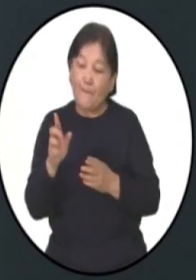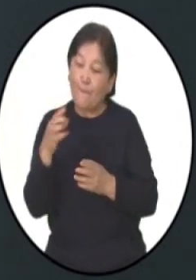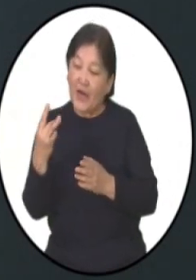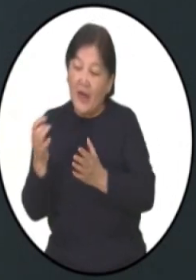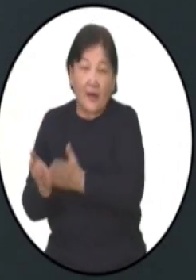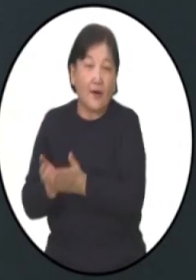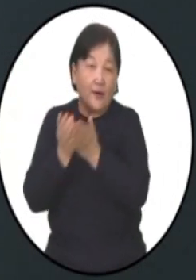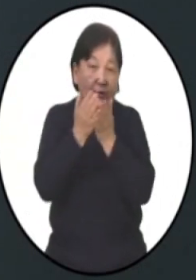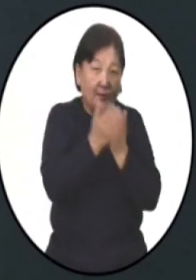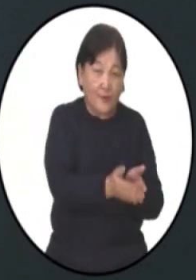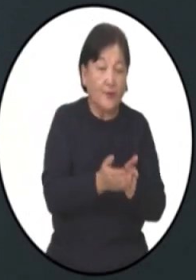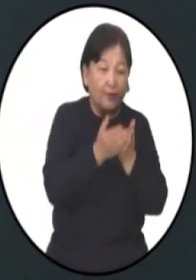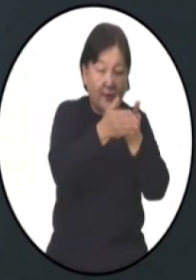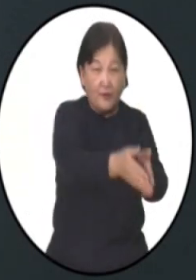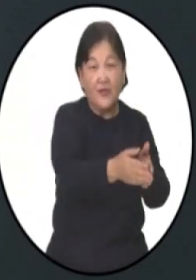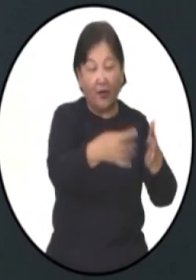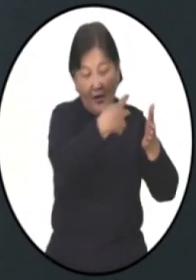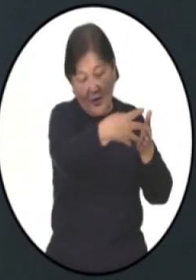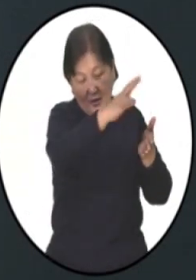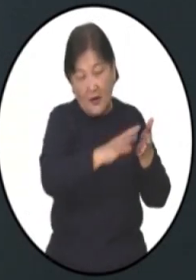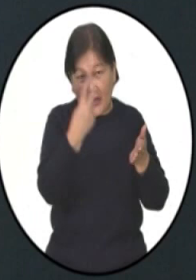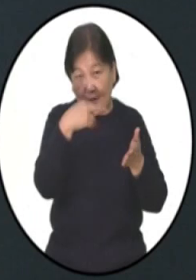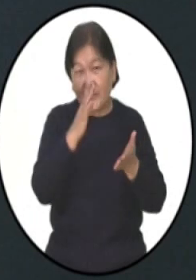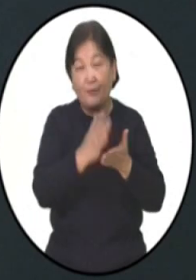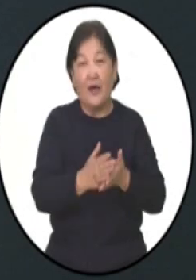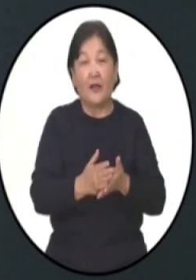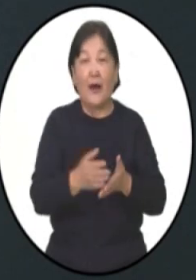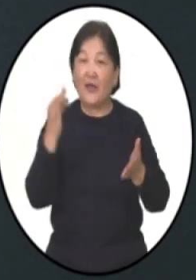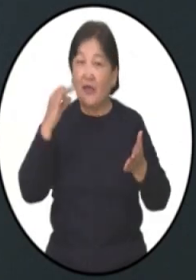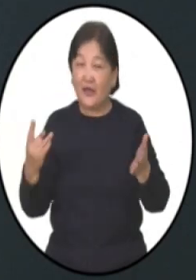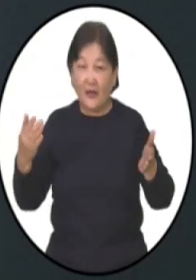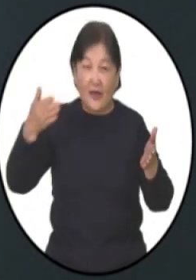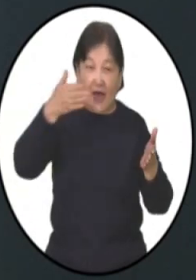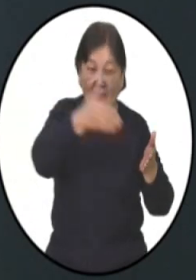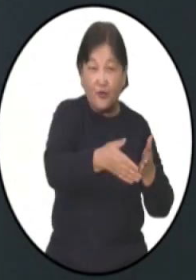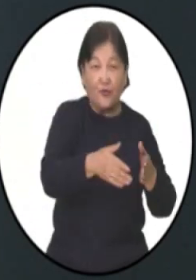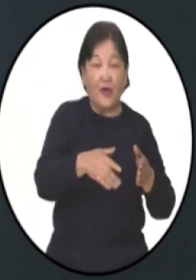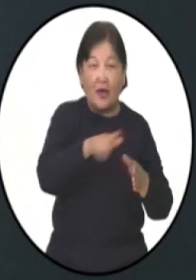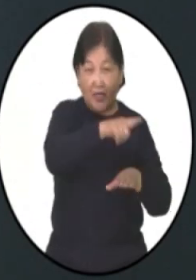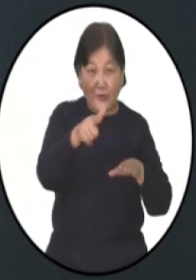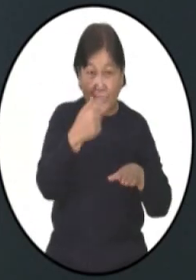зөөвөлдгийг энэ дээр харуулсан байгаа. За хамгийн их тээвэрлэлт хэсгүүд нь аль хэлвэн гэдгийг сайтар ажиглаараа.